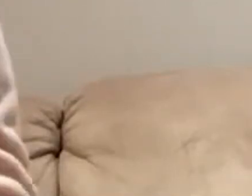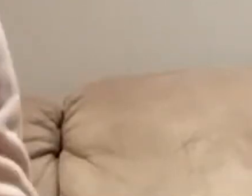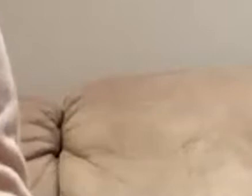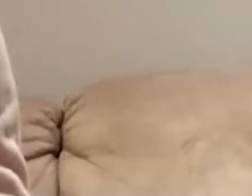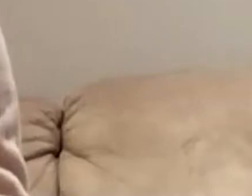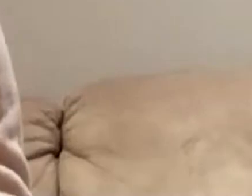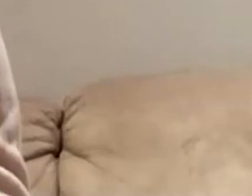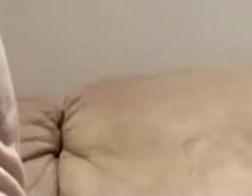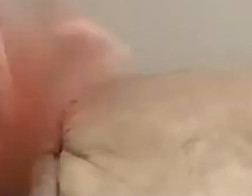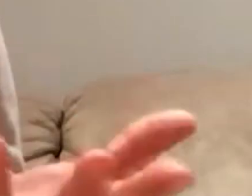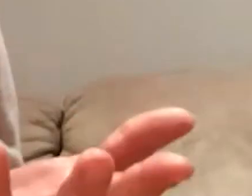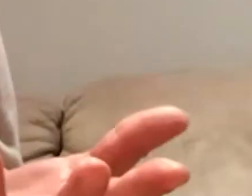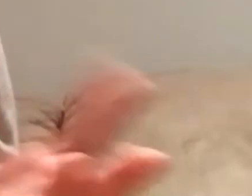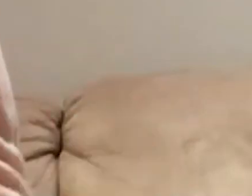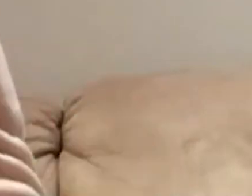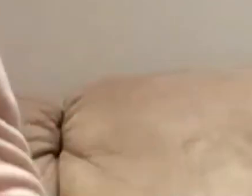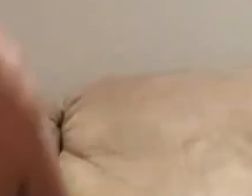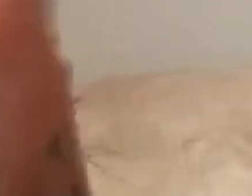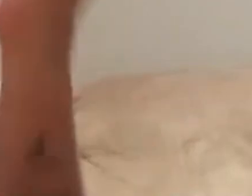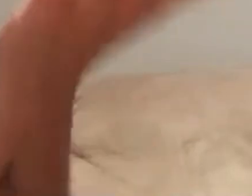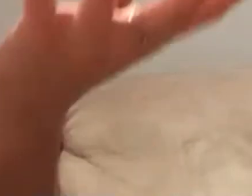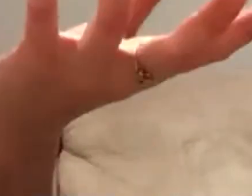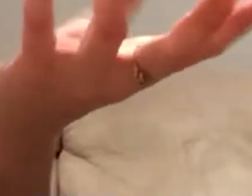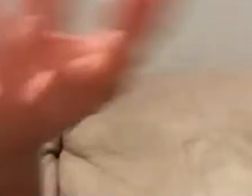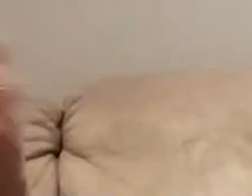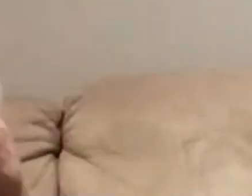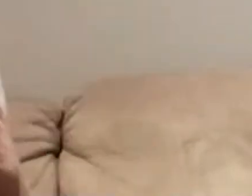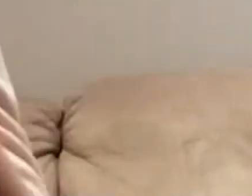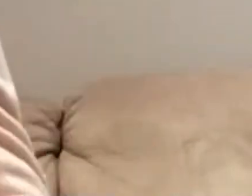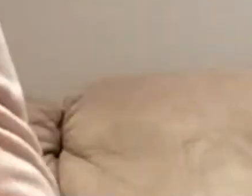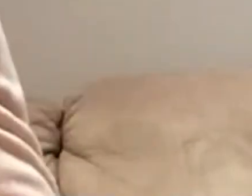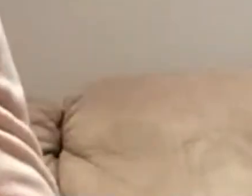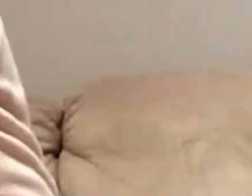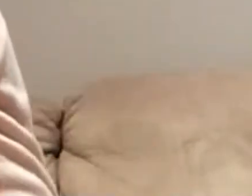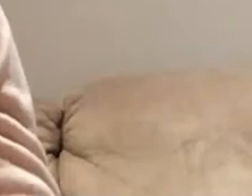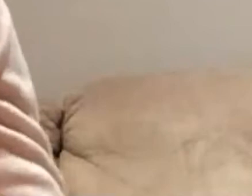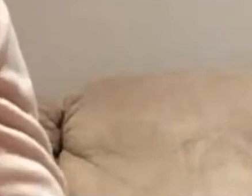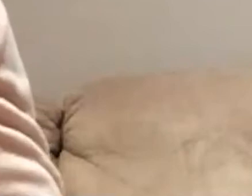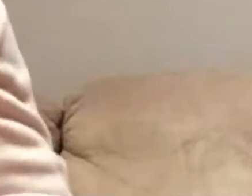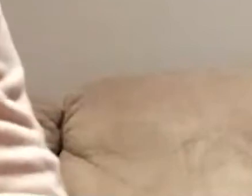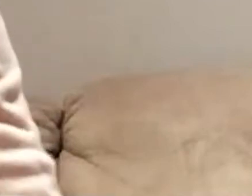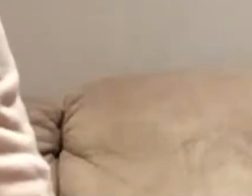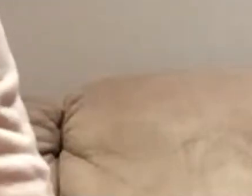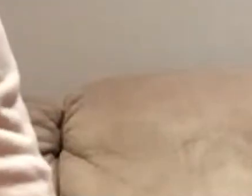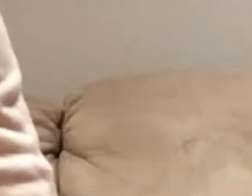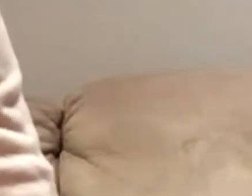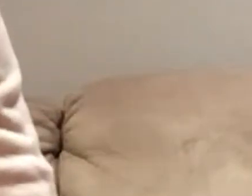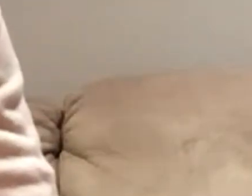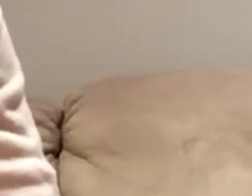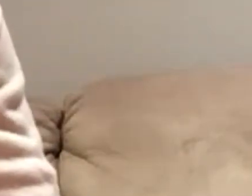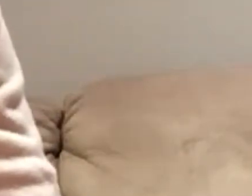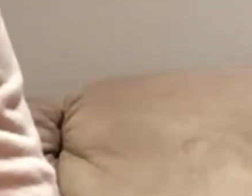différents volets. Donc, on a un volet de danse professionnelle. On fait des projets de création avec des chorégraphes